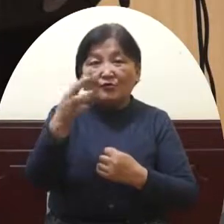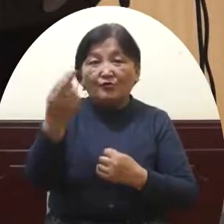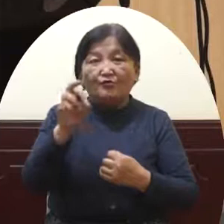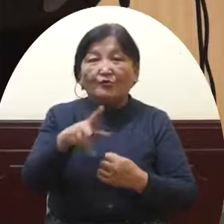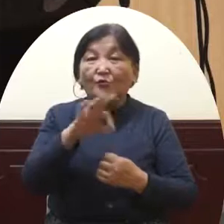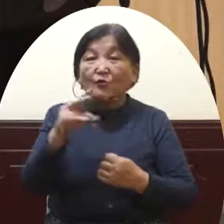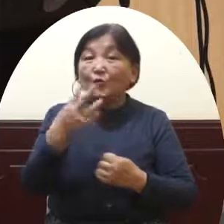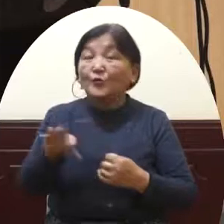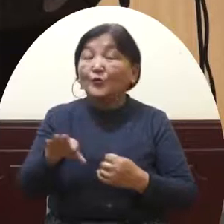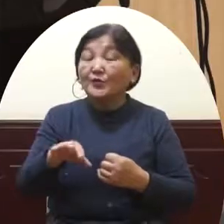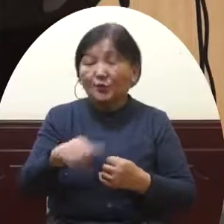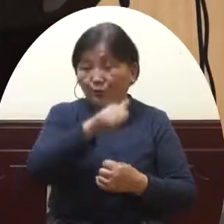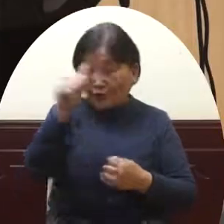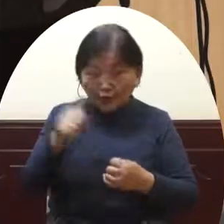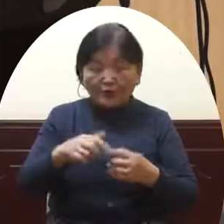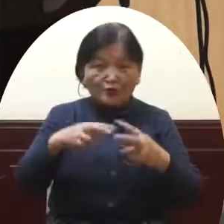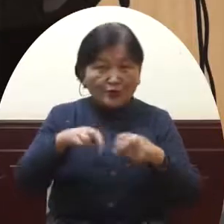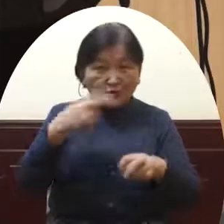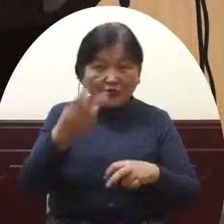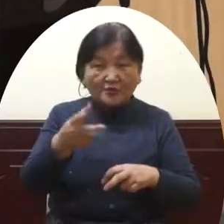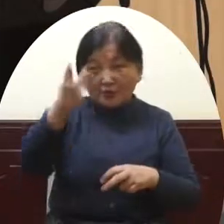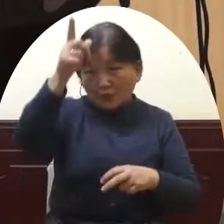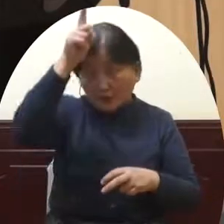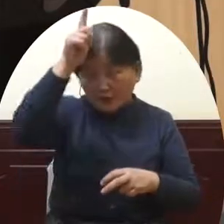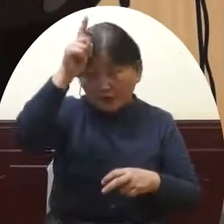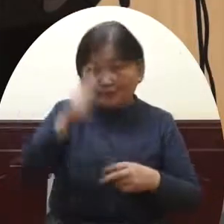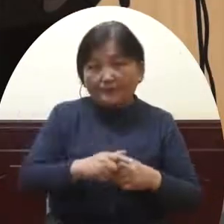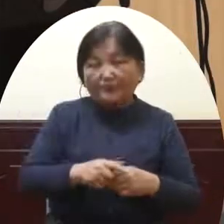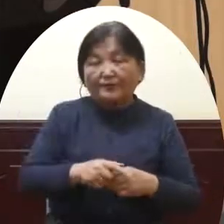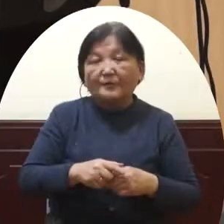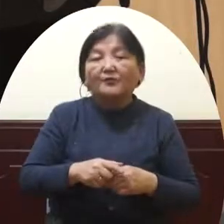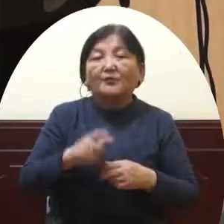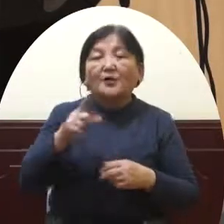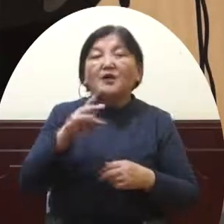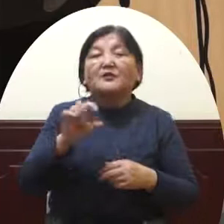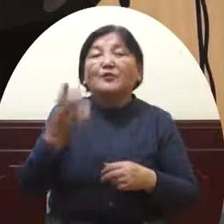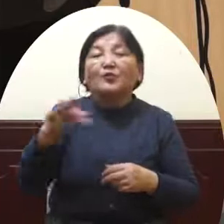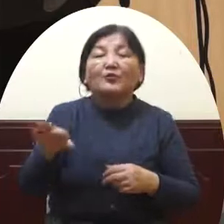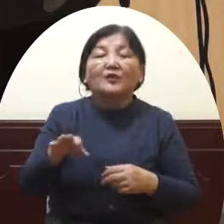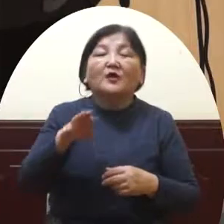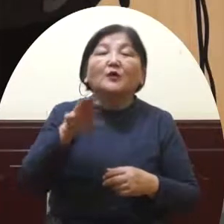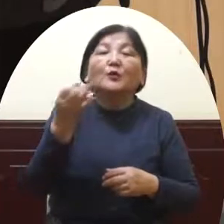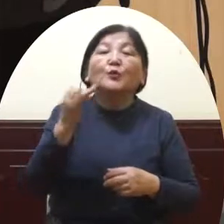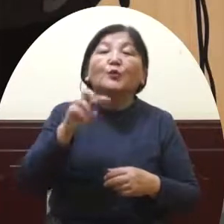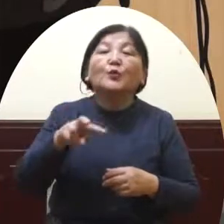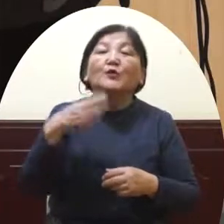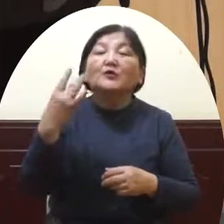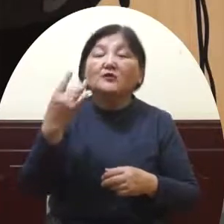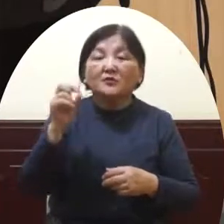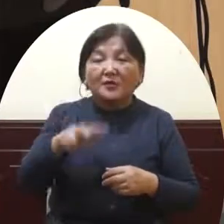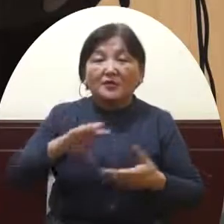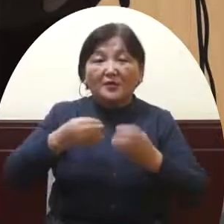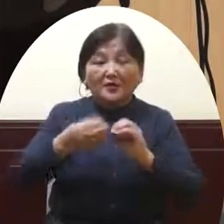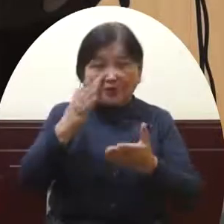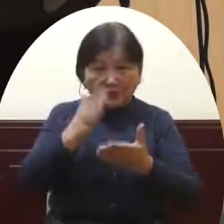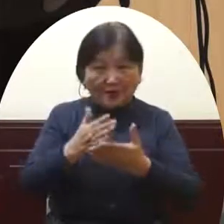ийм германд бол одоо бүгэн улс төрийн намуудын polarization явагдаж байгаа гэж байгаа байхгүй юу? Туулшрал. Энэ туулшрал